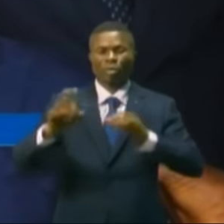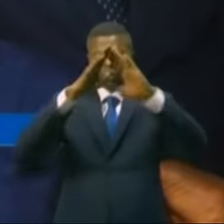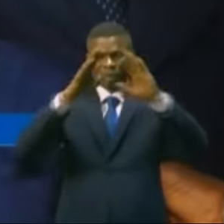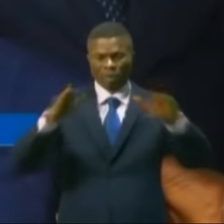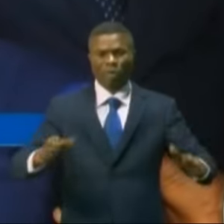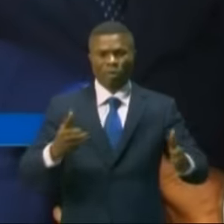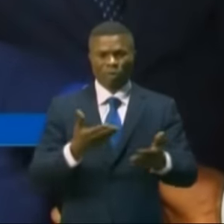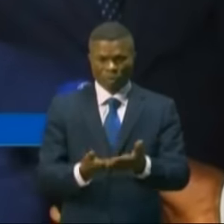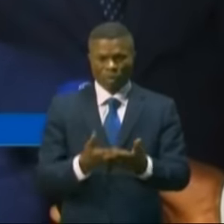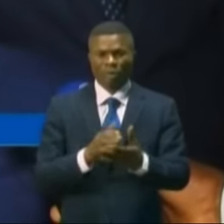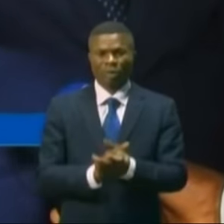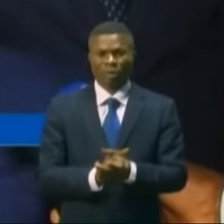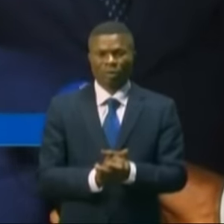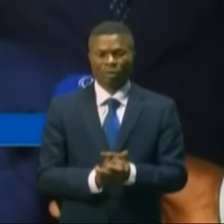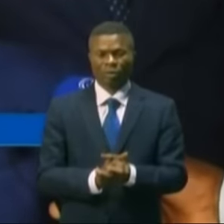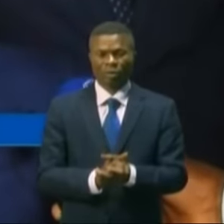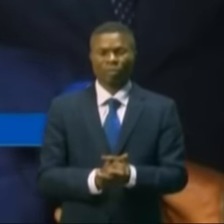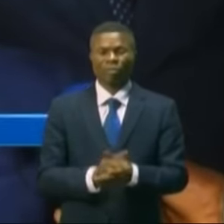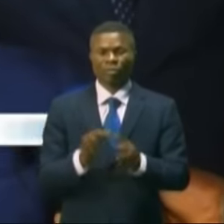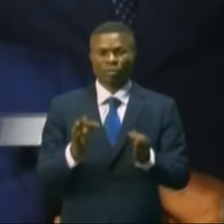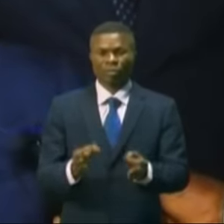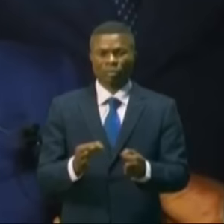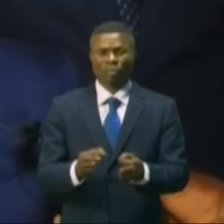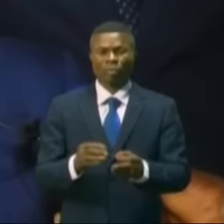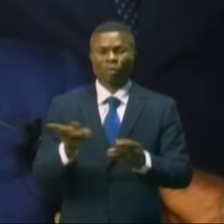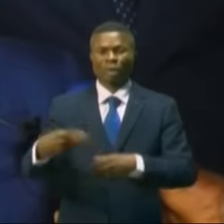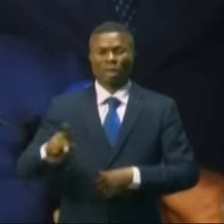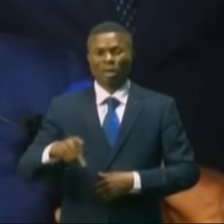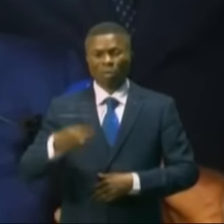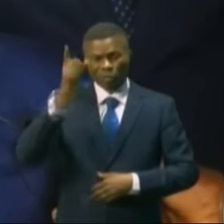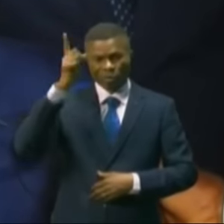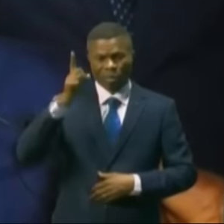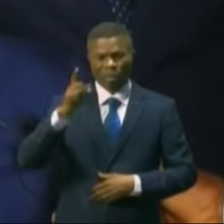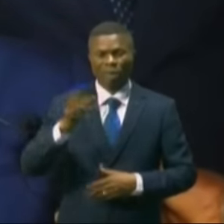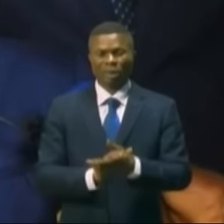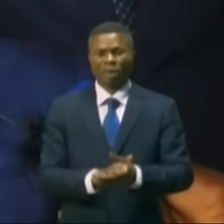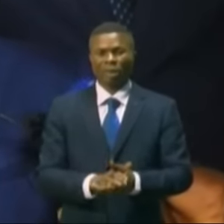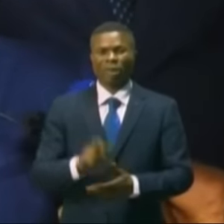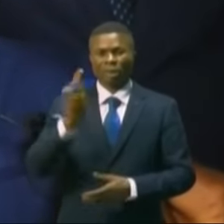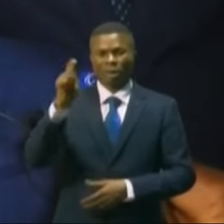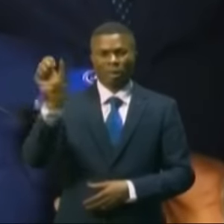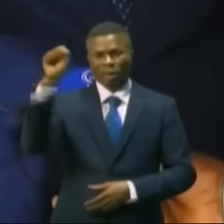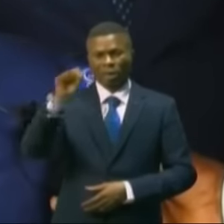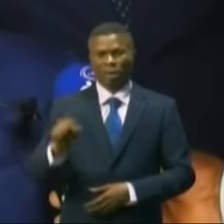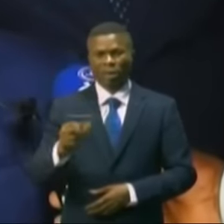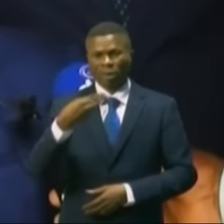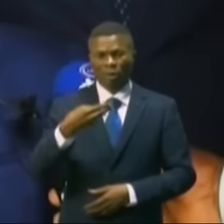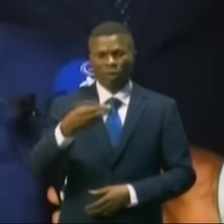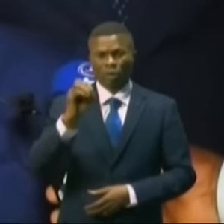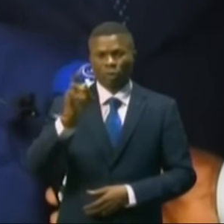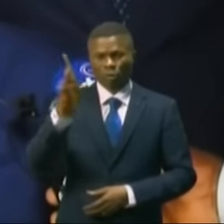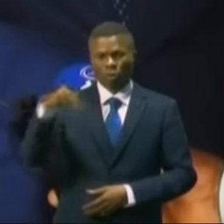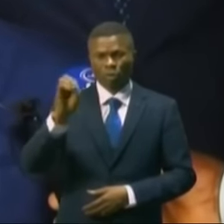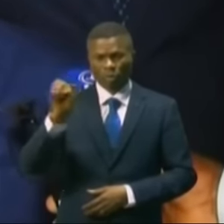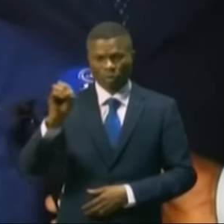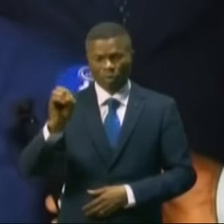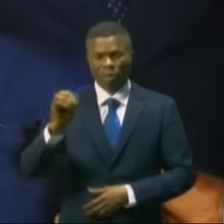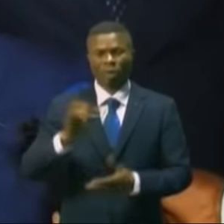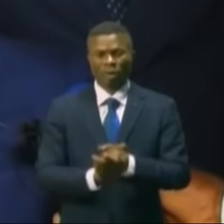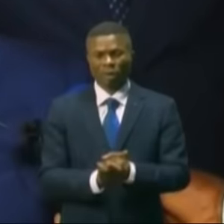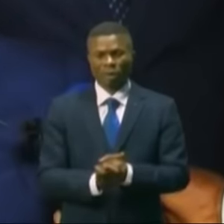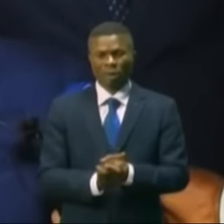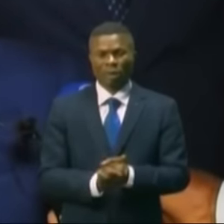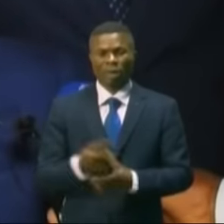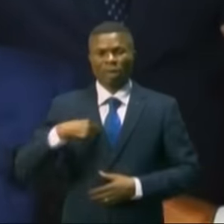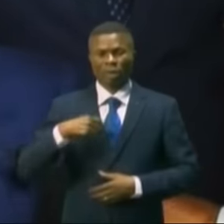l'immobilier. Alors, la province pilote, c'est Kisangani, la Tchopo. Nous avons mis en place